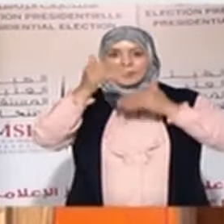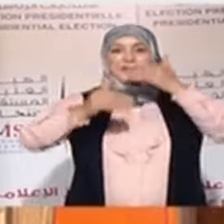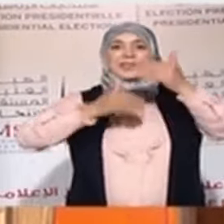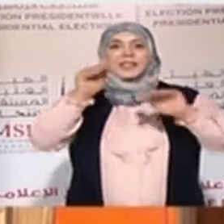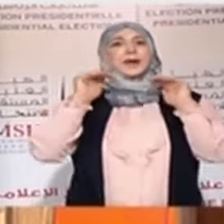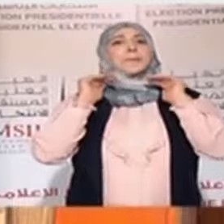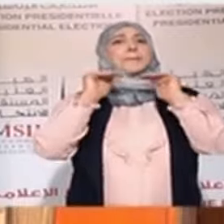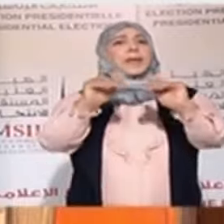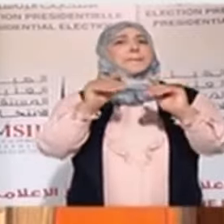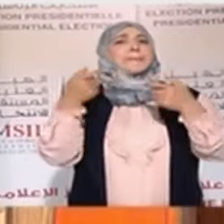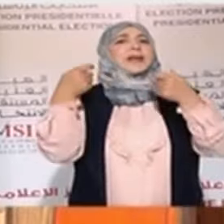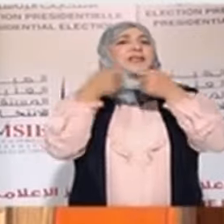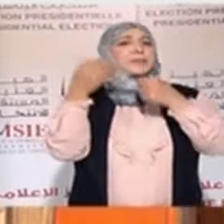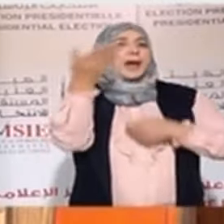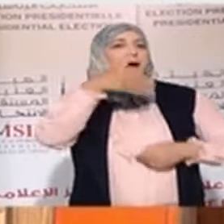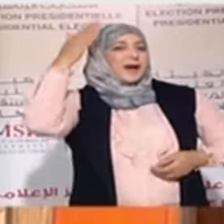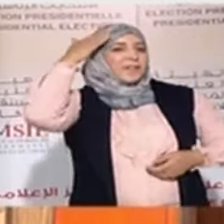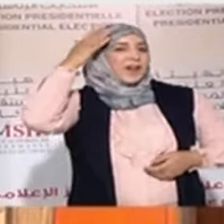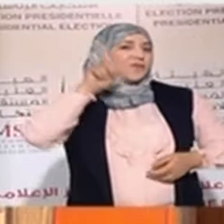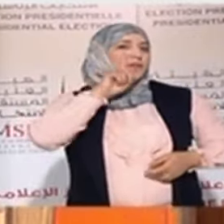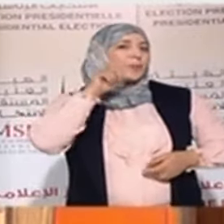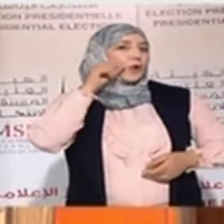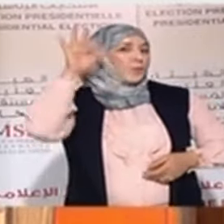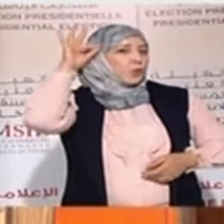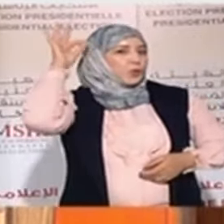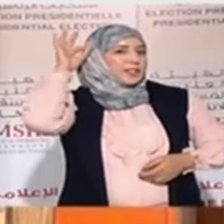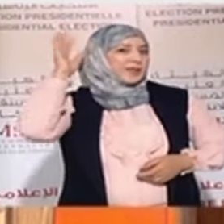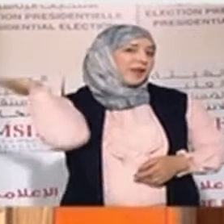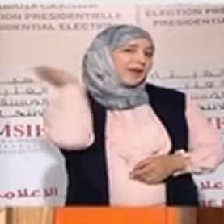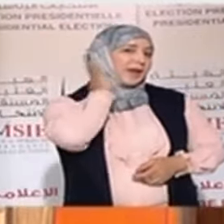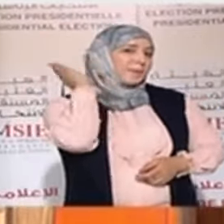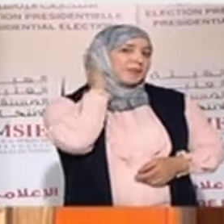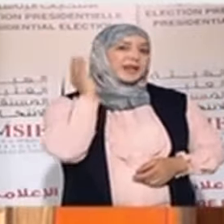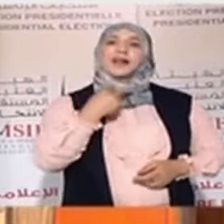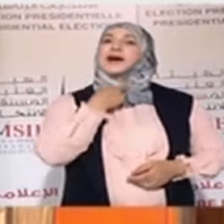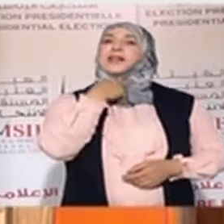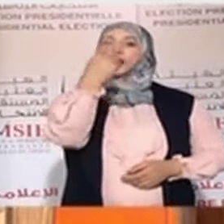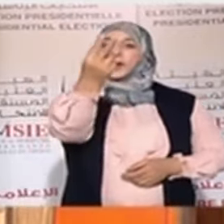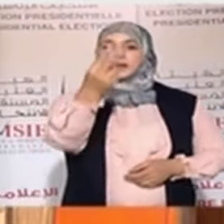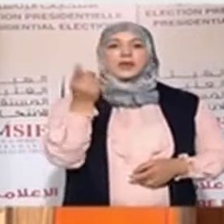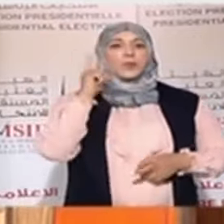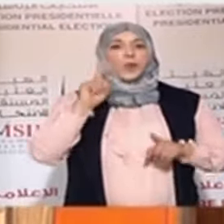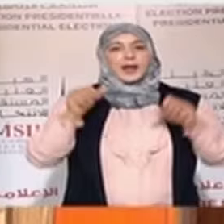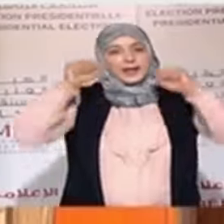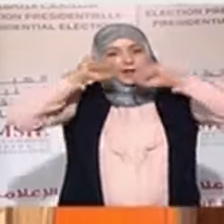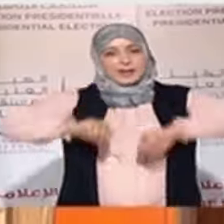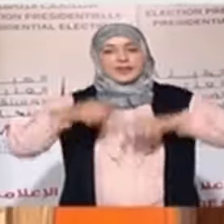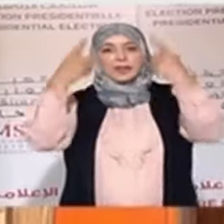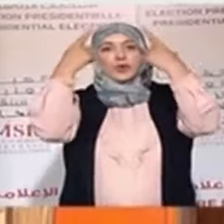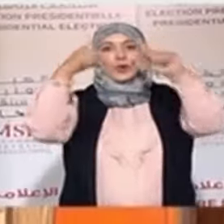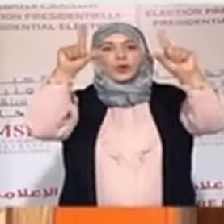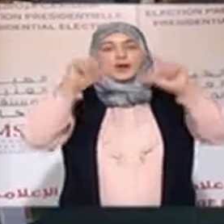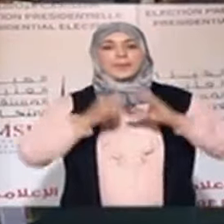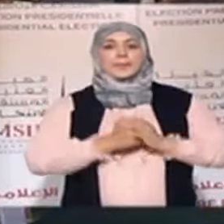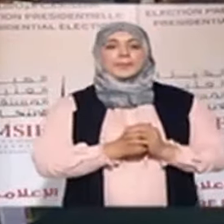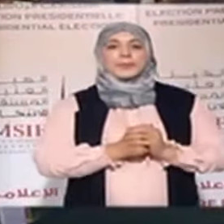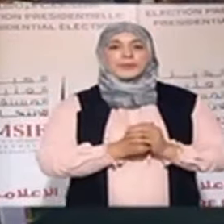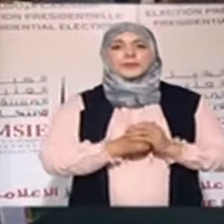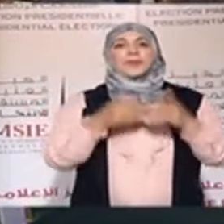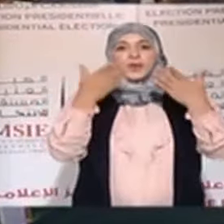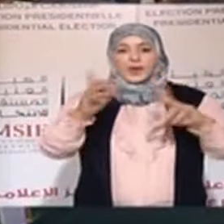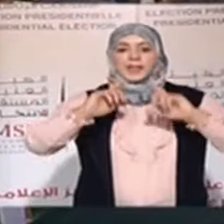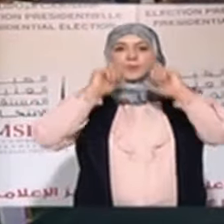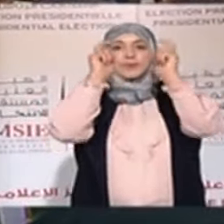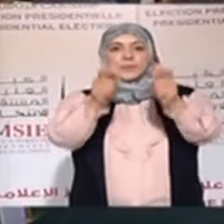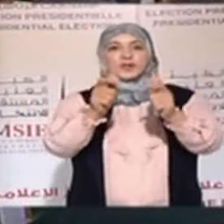عهدها التونسيون والتونسيات أمينة على أصواتهم وإرادتهم الحرة والواعية. وهي